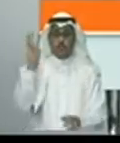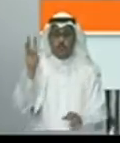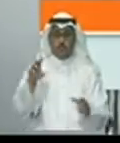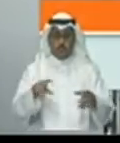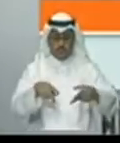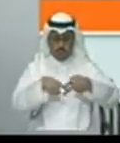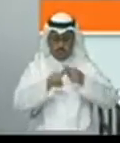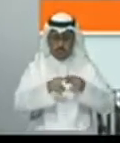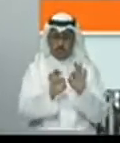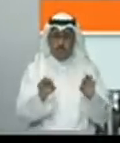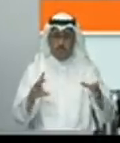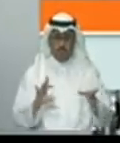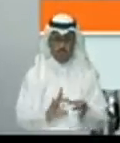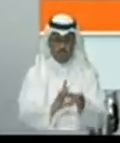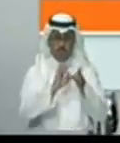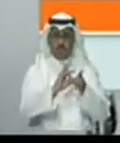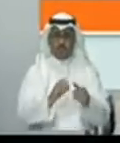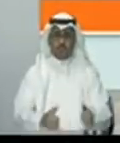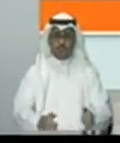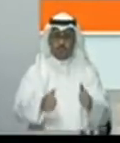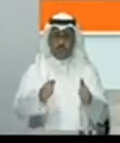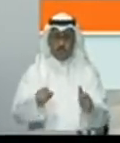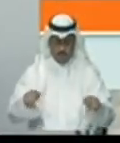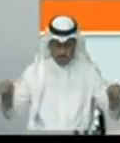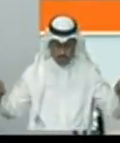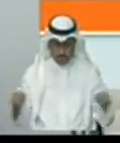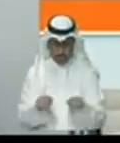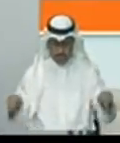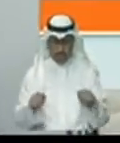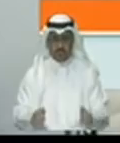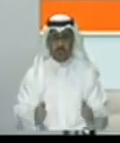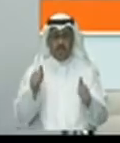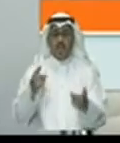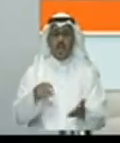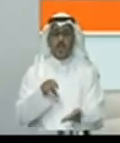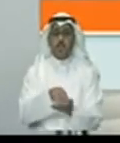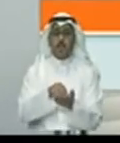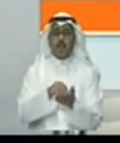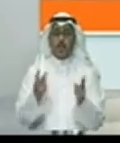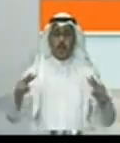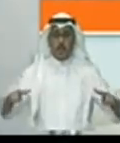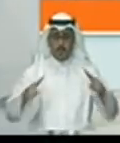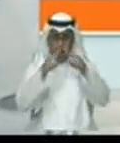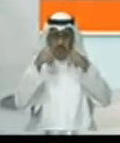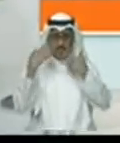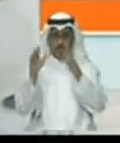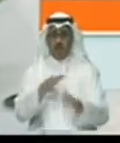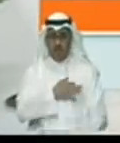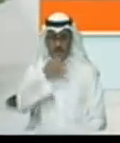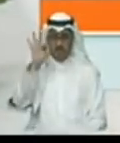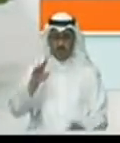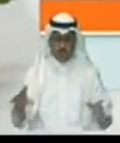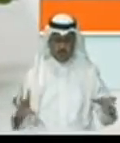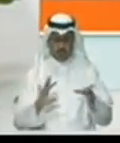السبائك الخفيفة والمعادن الصلبة. المذكرة التي وقعت في معرض باريس الجوي تتضمن إنشاء مشروع مشترك